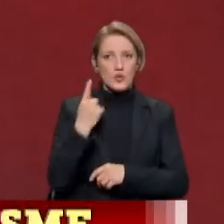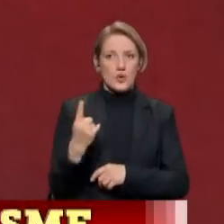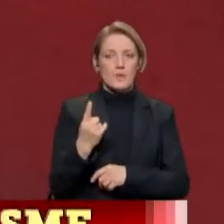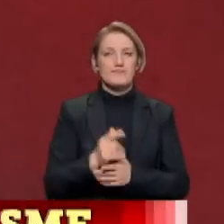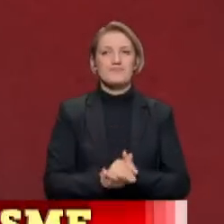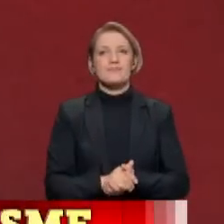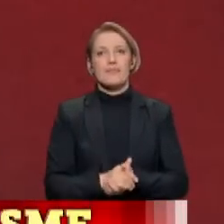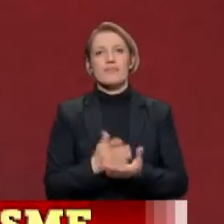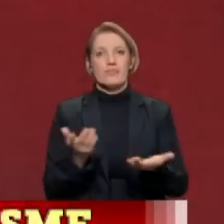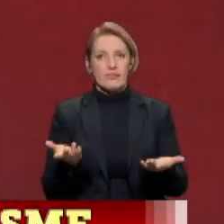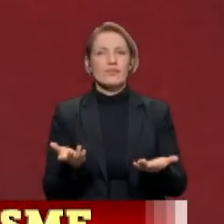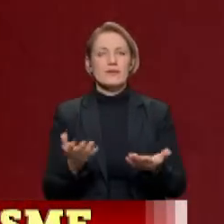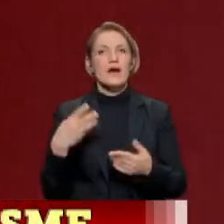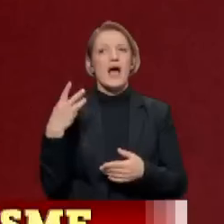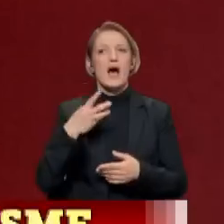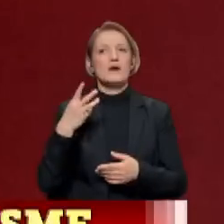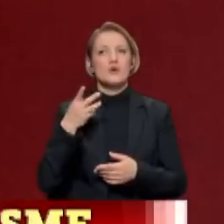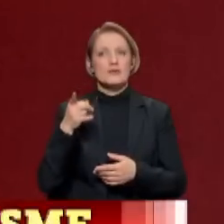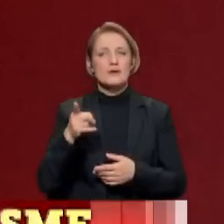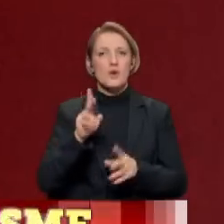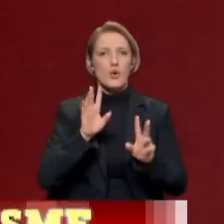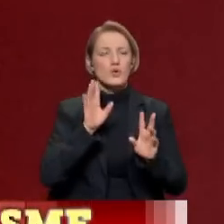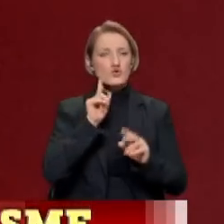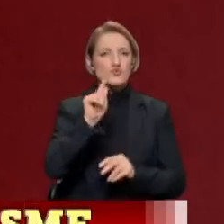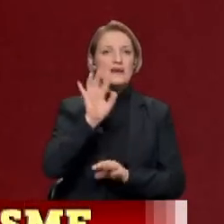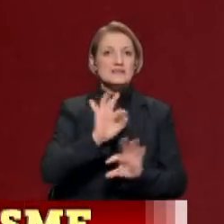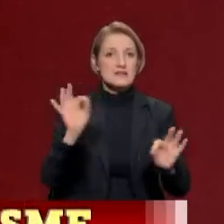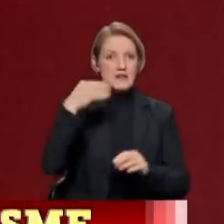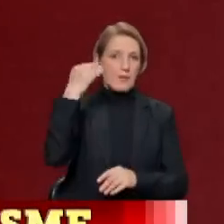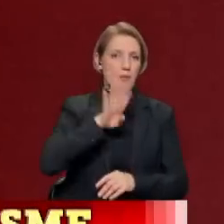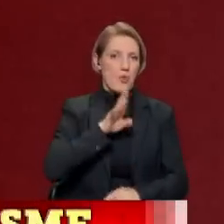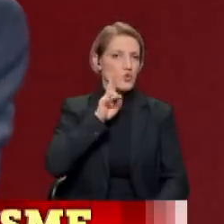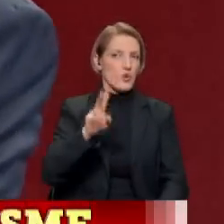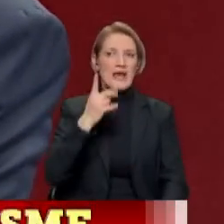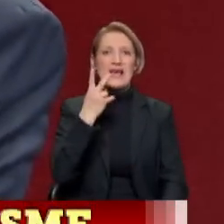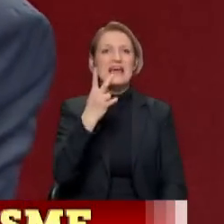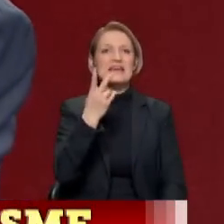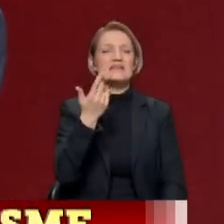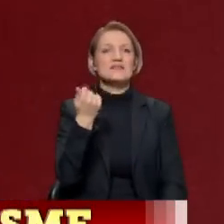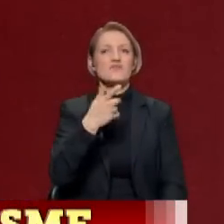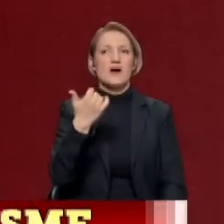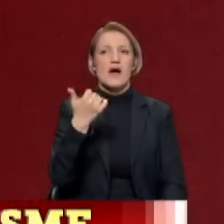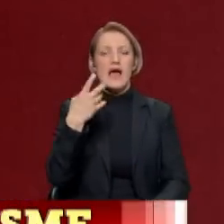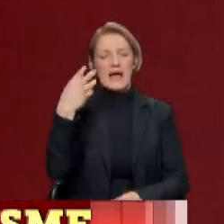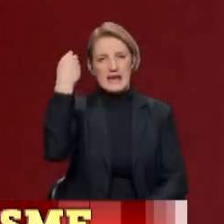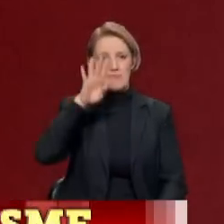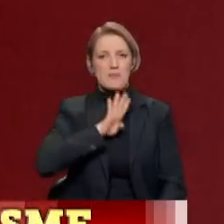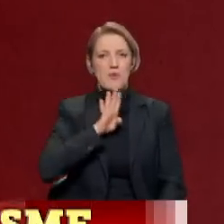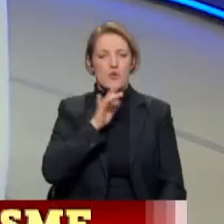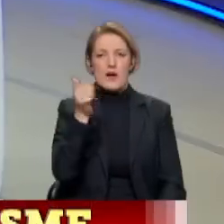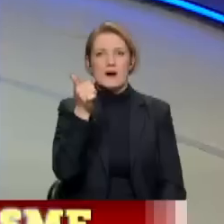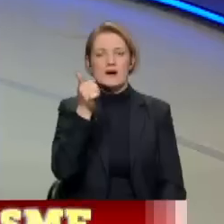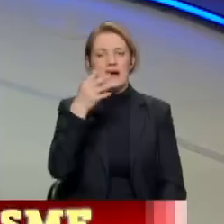görüyor? Erdoğan onu görüyor şüphesiz. Çünkü iki defa yenmiş Ekrem Bey İstanbul'da